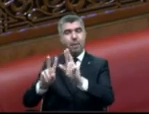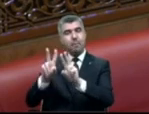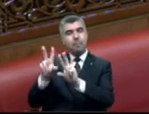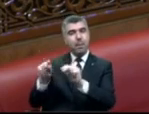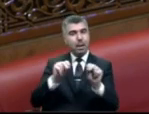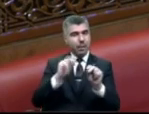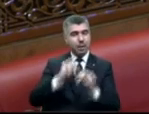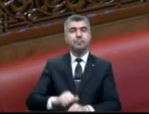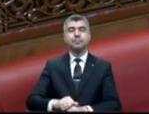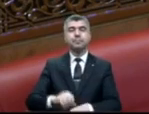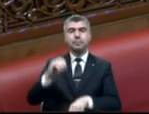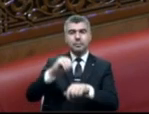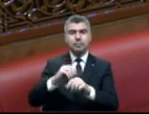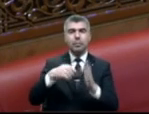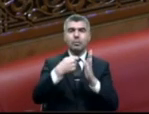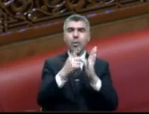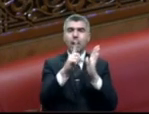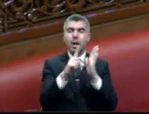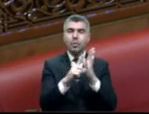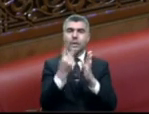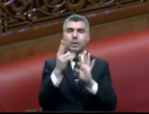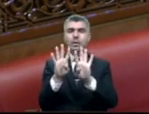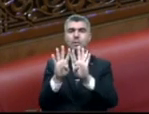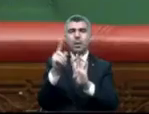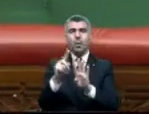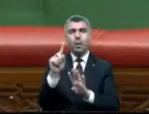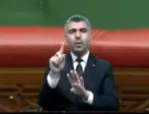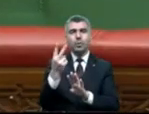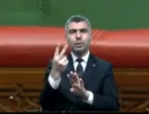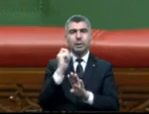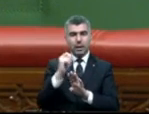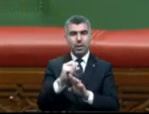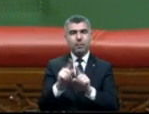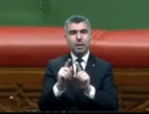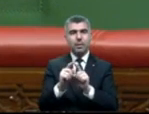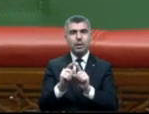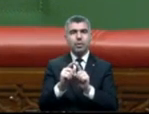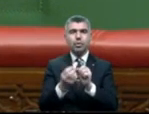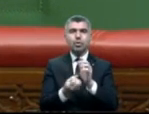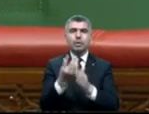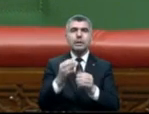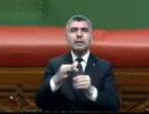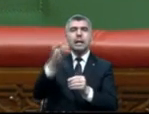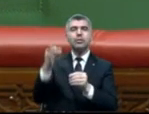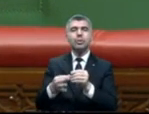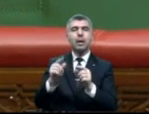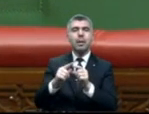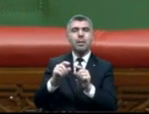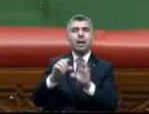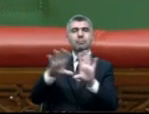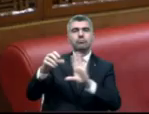الطاقات المتجددة، ومشروع القانون رقم 8221 اللي متعلق بالإنتاج الذاتي للطاقة